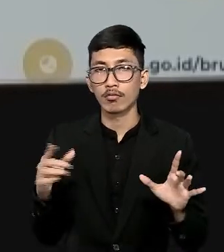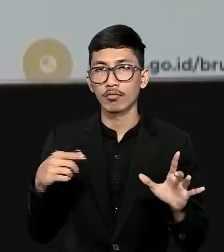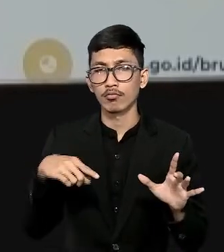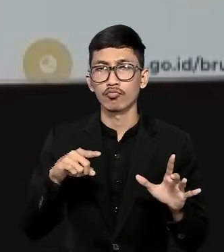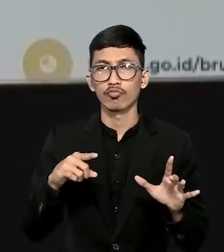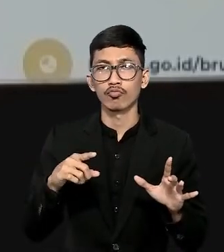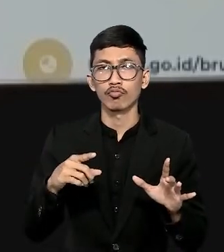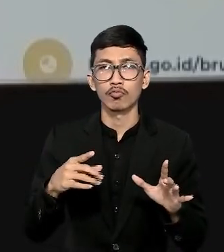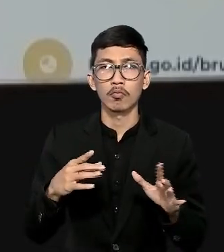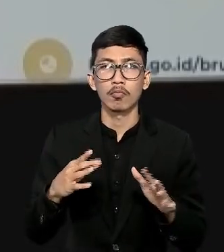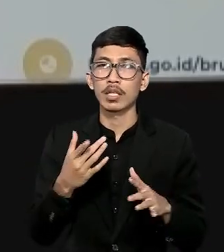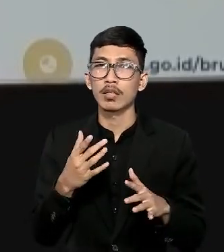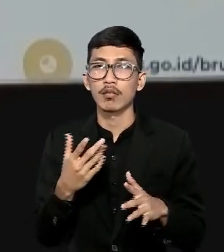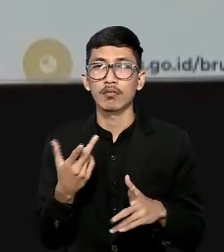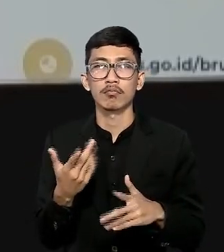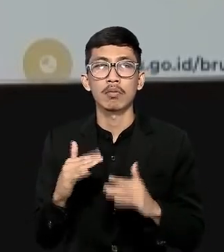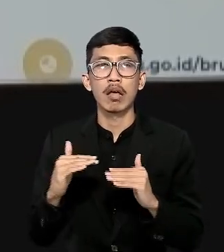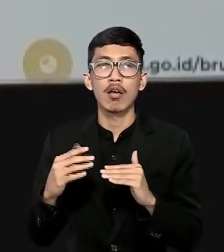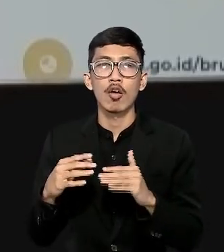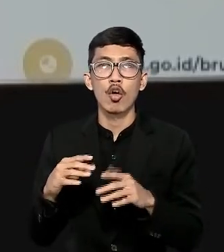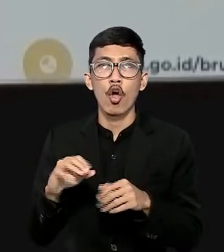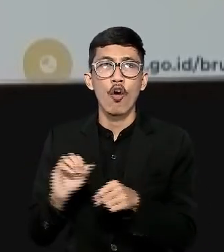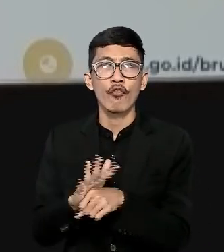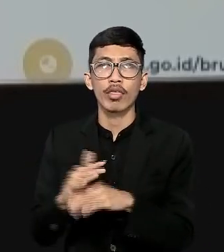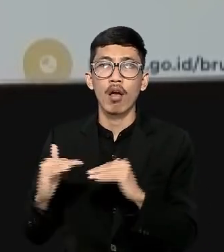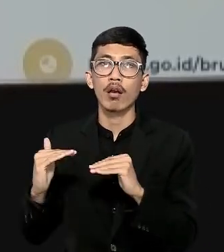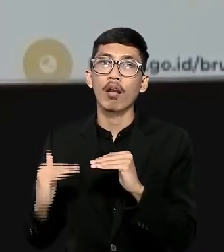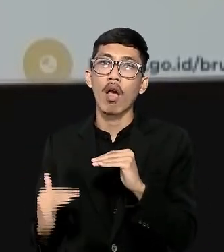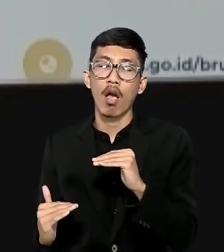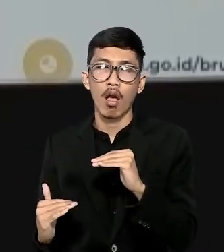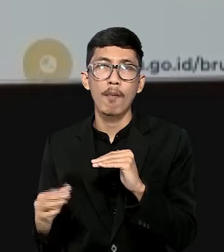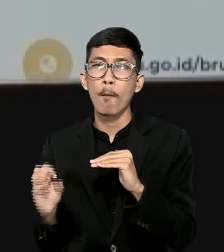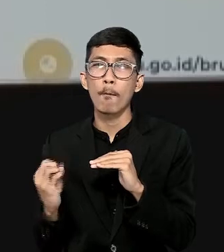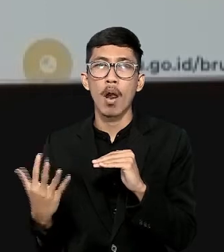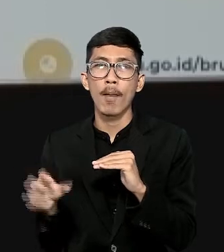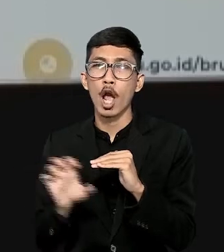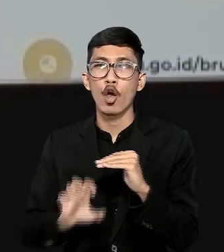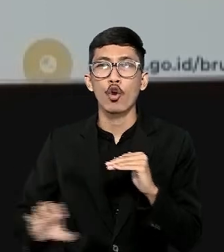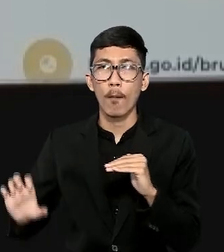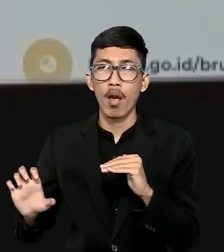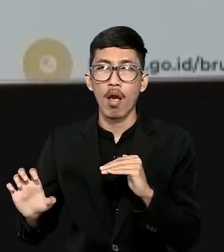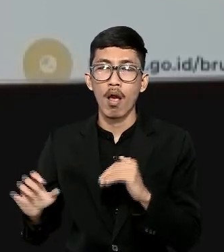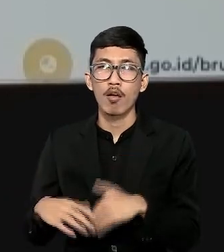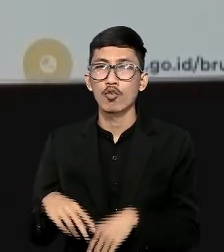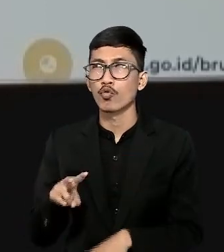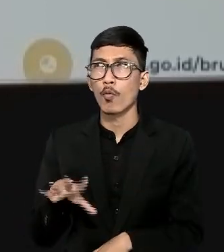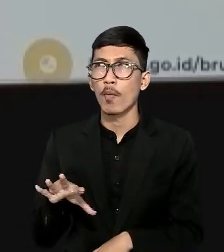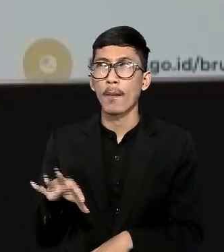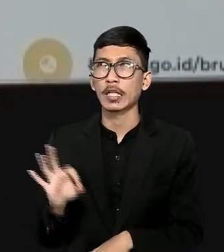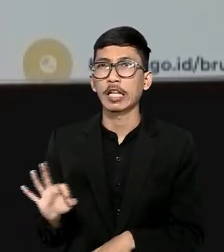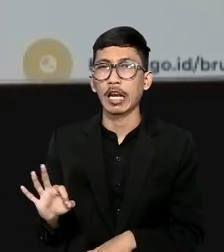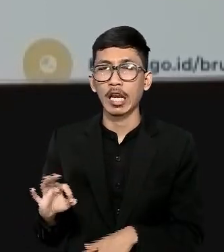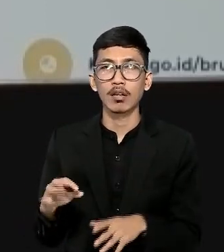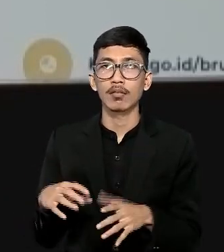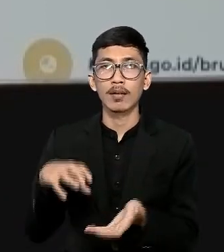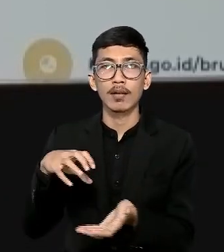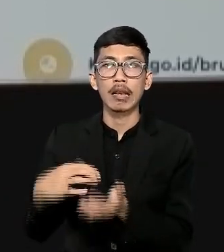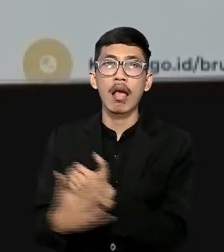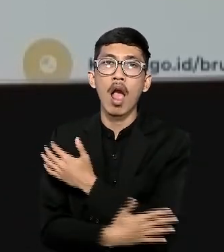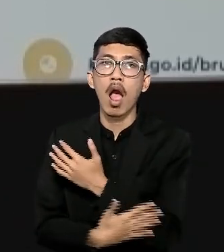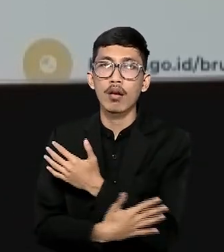bahkan rumah bahkan bulu dari ya Meskipun bukan hiu tapi itu hanya sekitar 25% karena banyak kelompok-kelompok